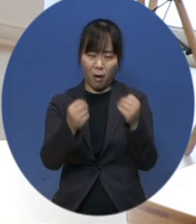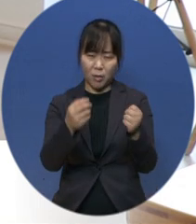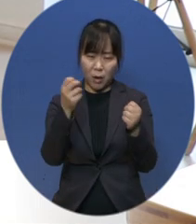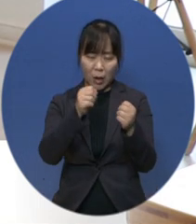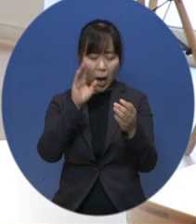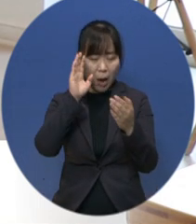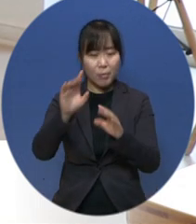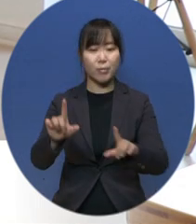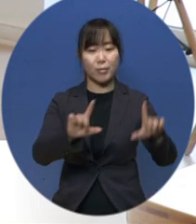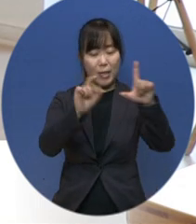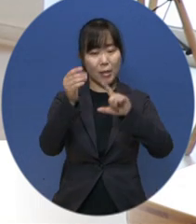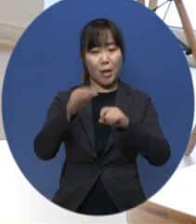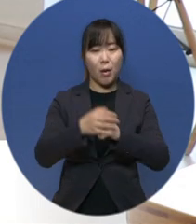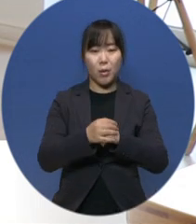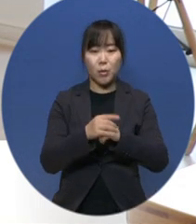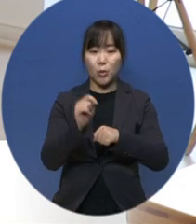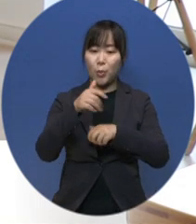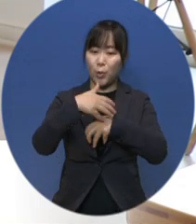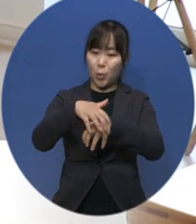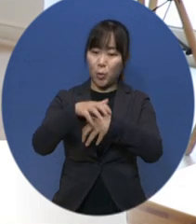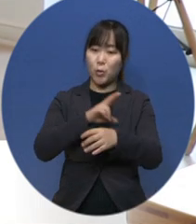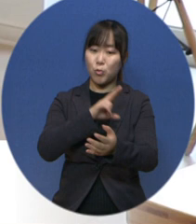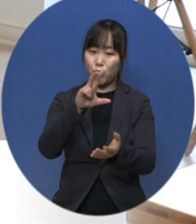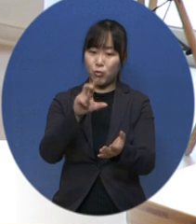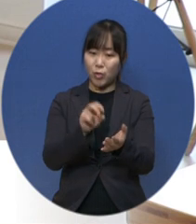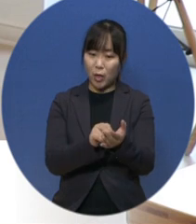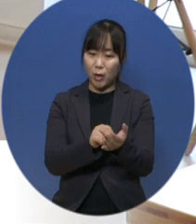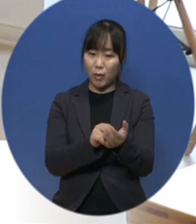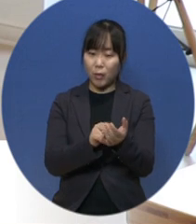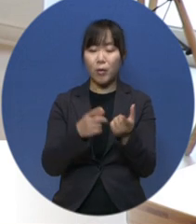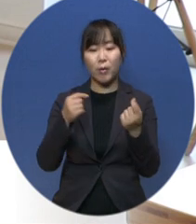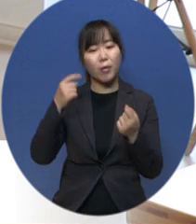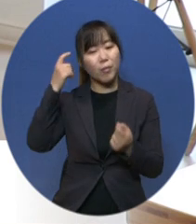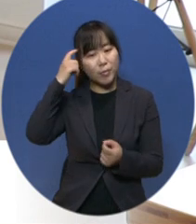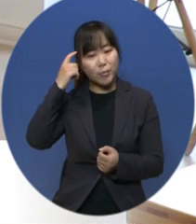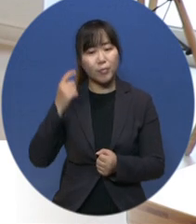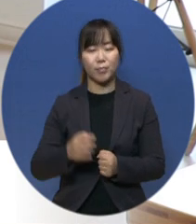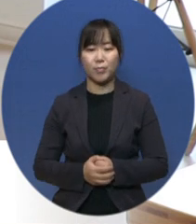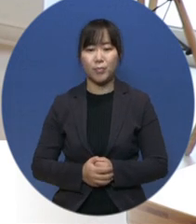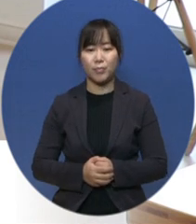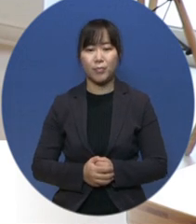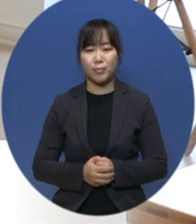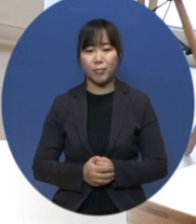하는데 공격적인 주제라고 설정을 해봤습니다.